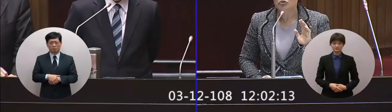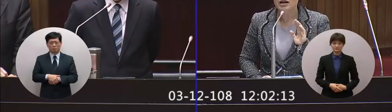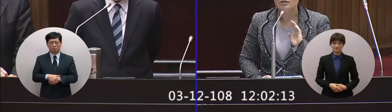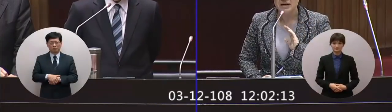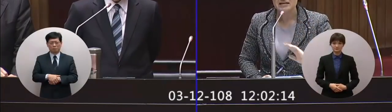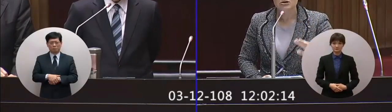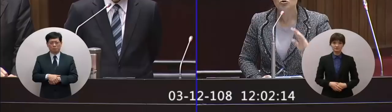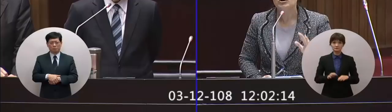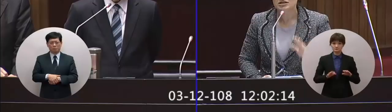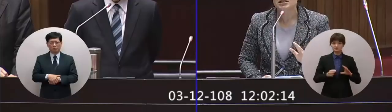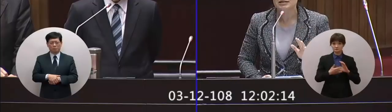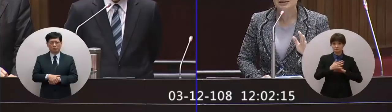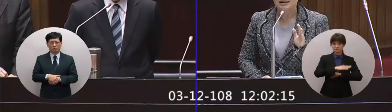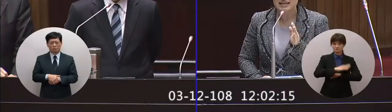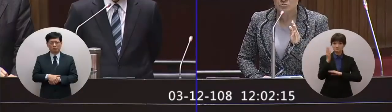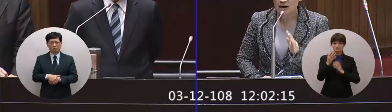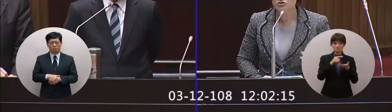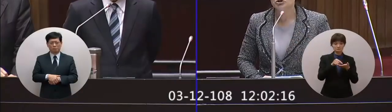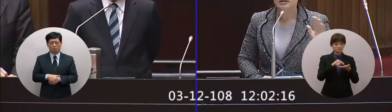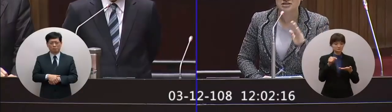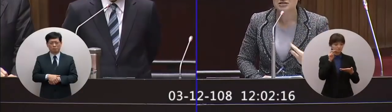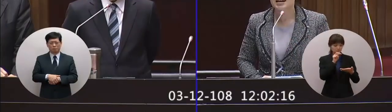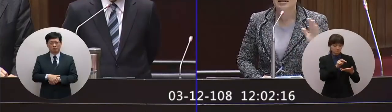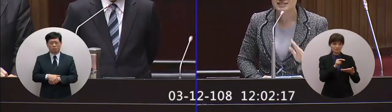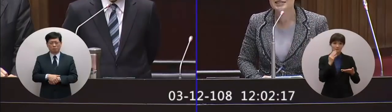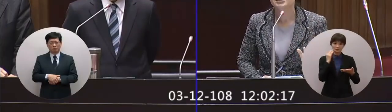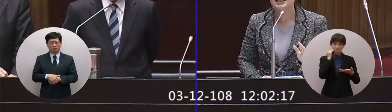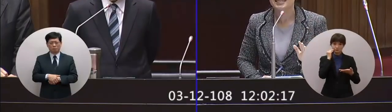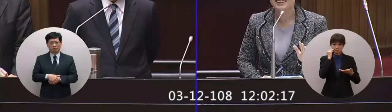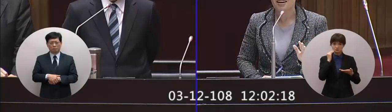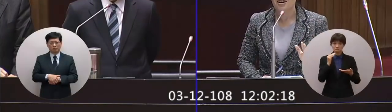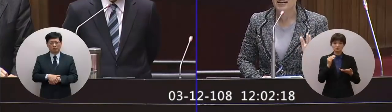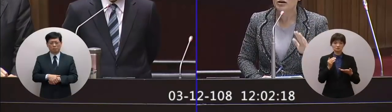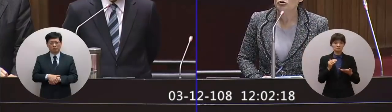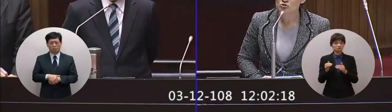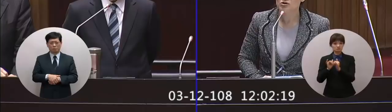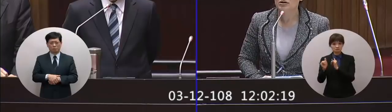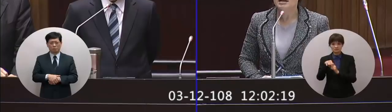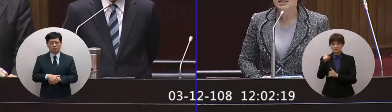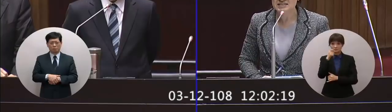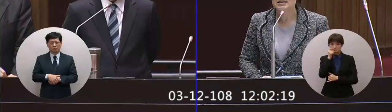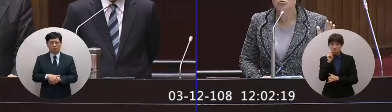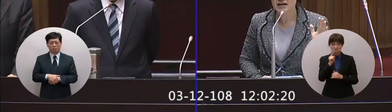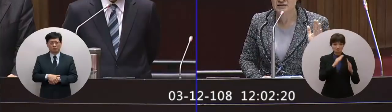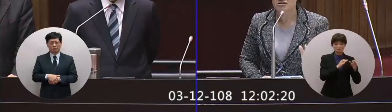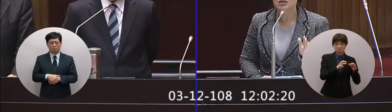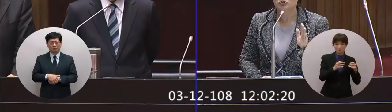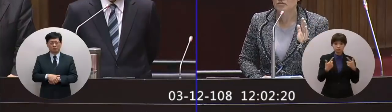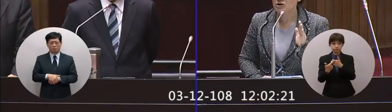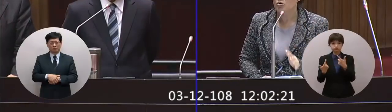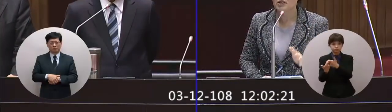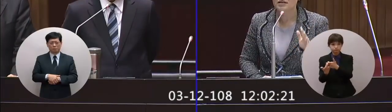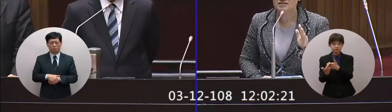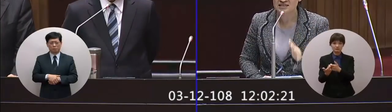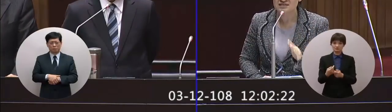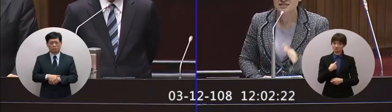个对媒体，如果只是以完全市场机制来运作，其实会导致